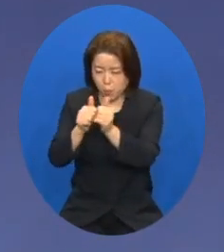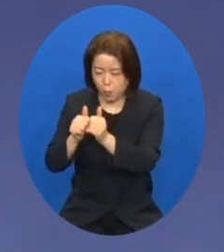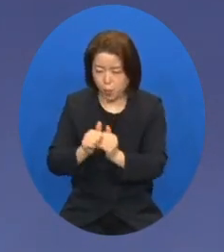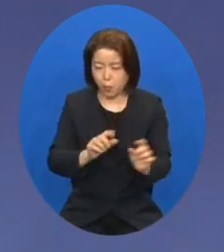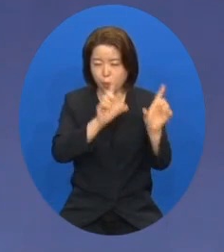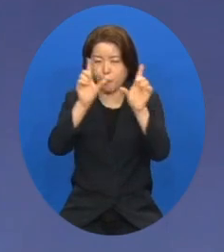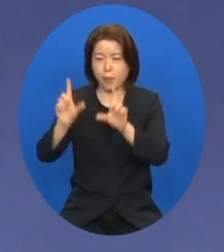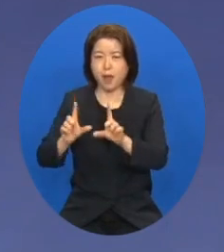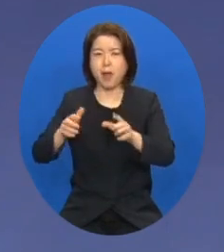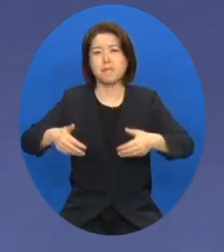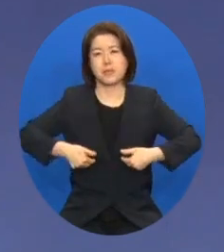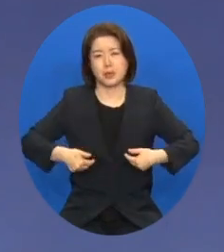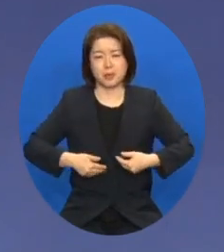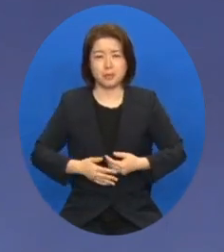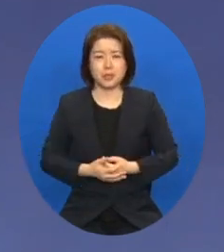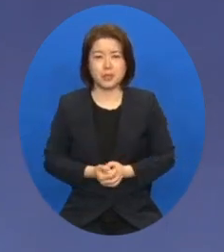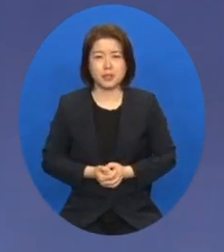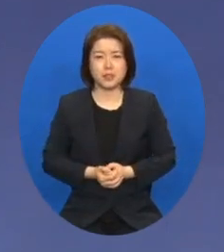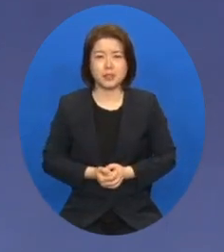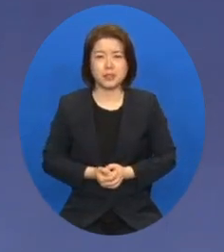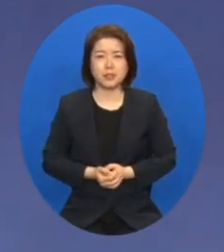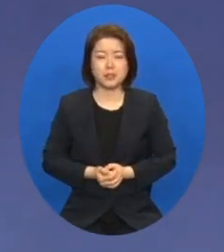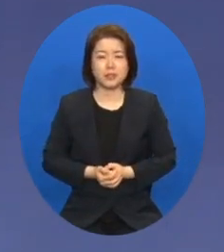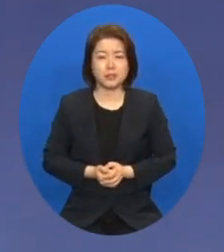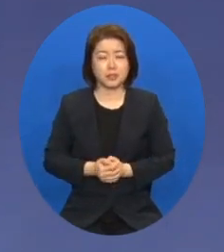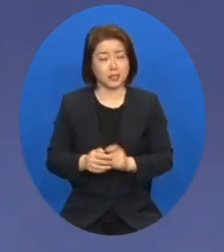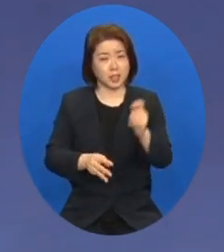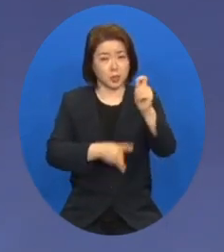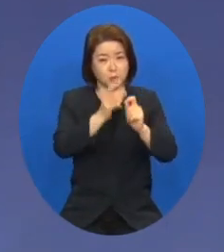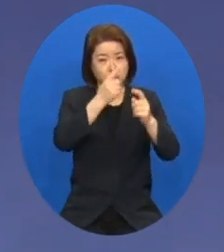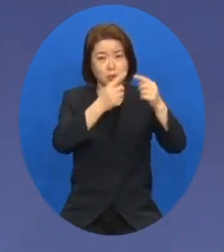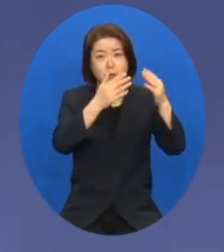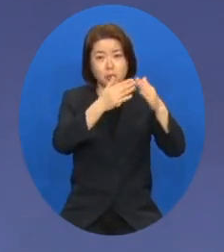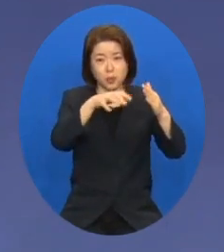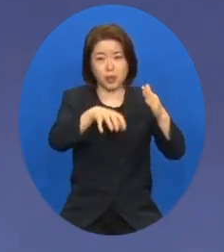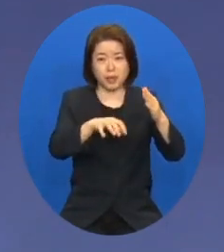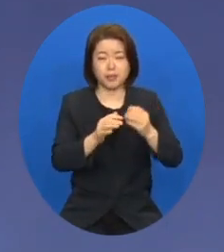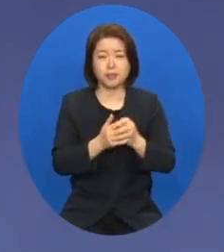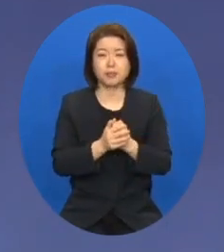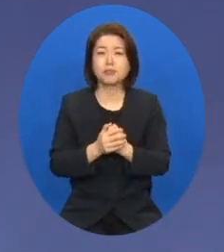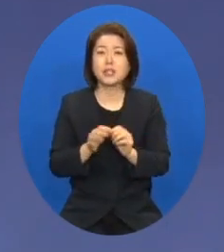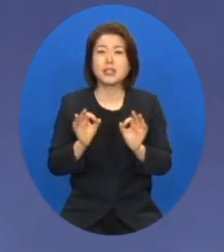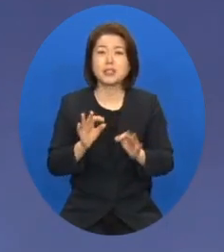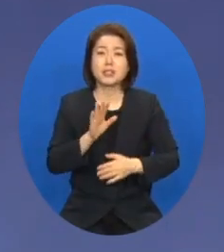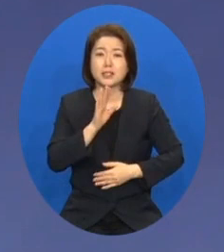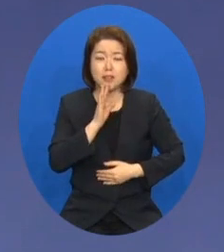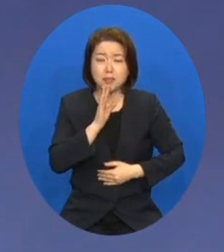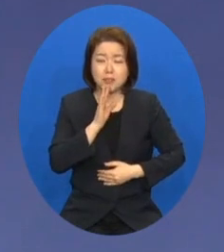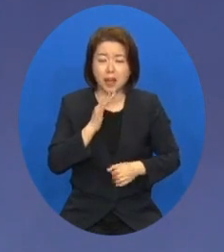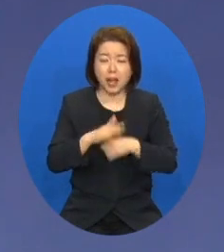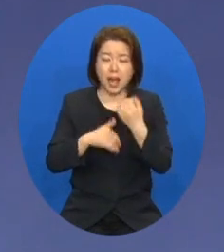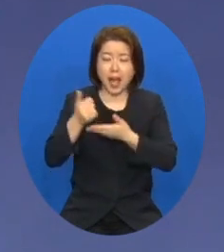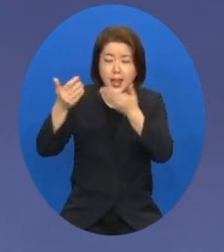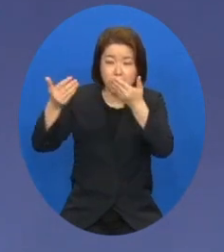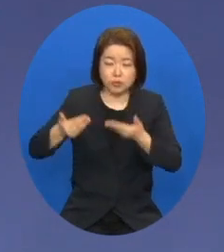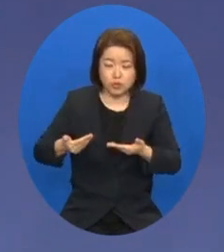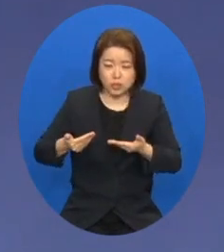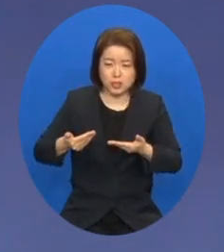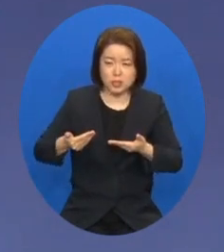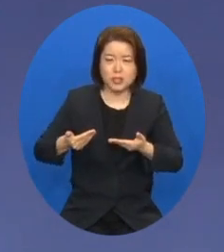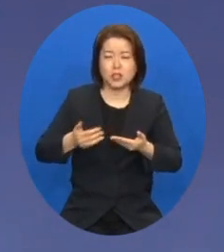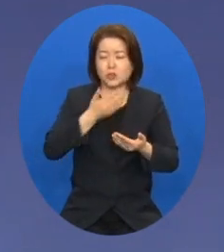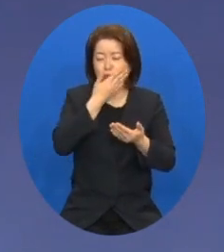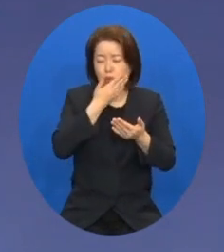살아야 하는 것입니다 고린도 교회의 이제 정말 하나님이 주시려고 하는 중요한